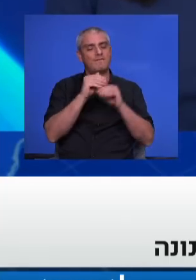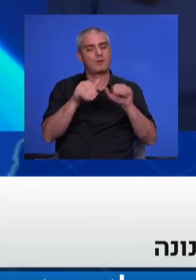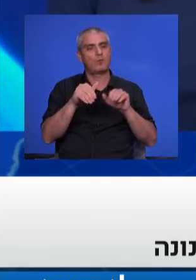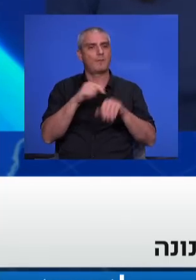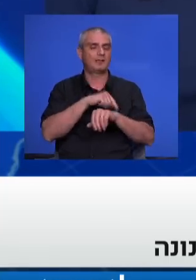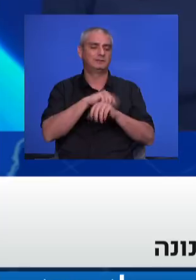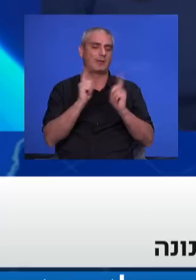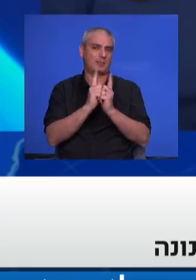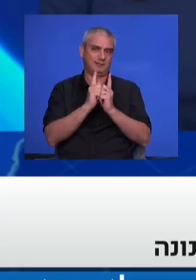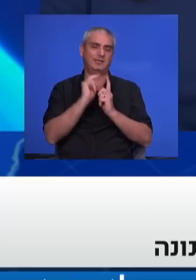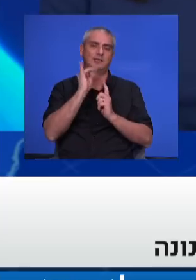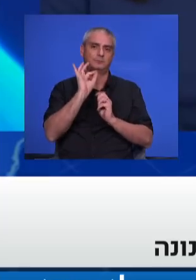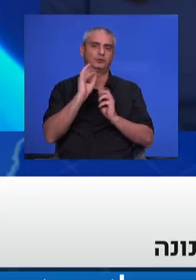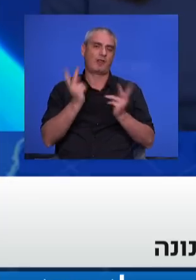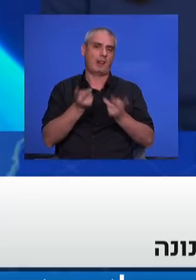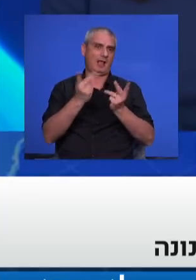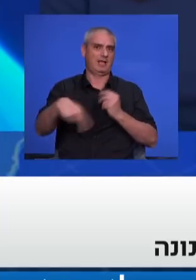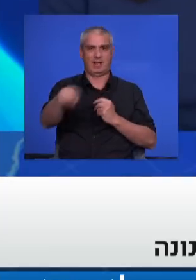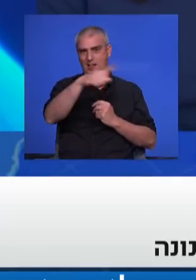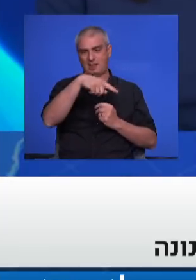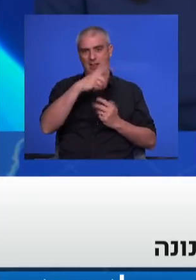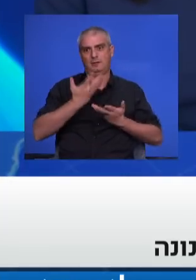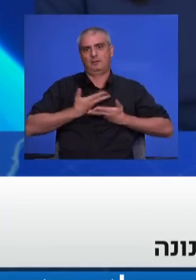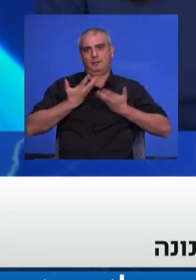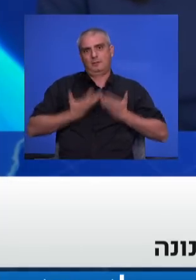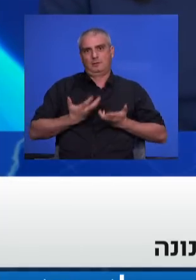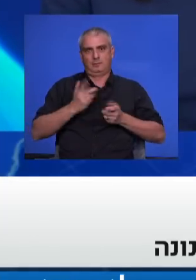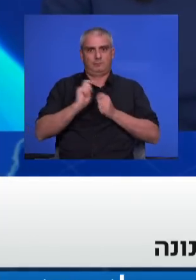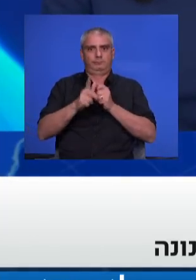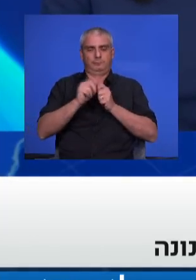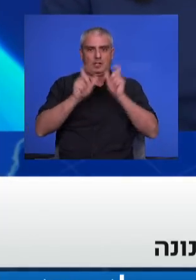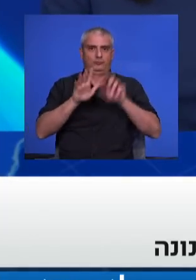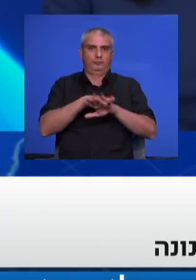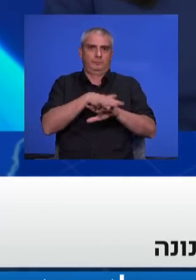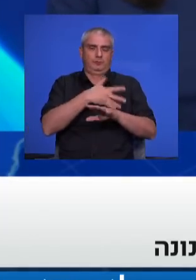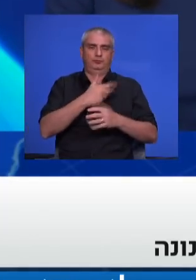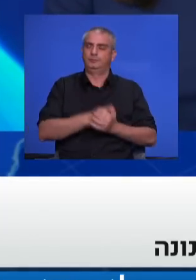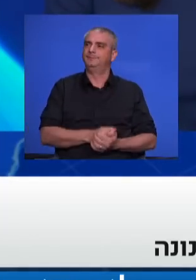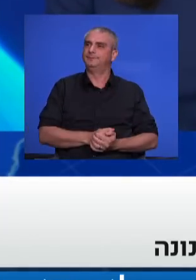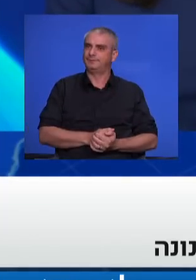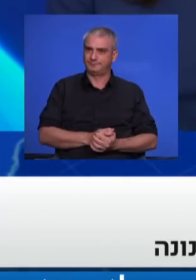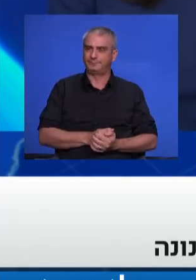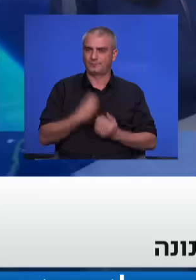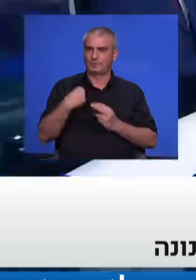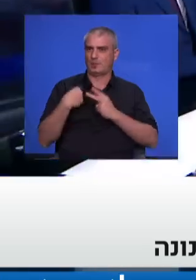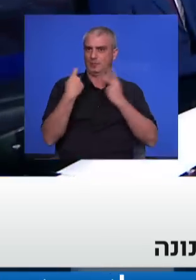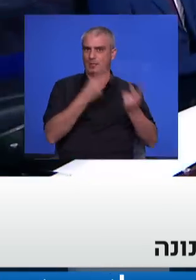זמן קצר, כן, כדי להקל על הכובד הקשה שהאזרחים הישראלים מרגישים. ליאל, תכף נחזור אלייך